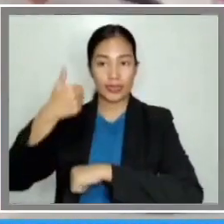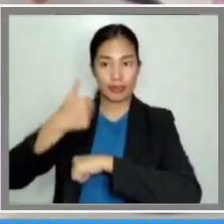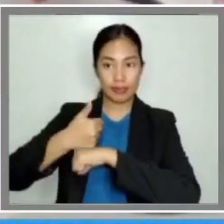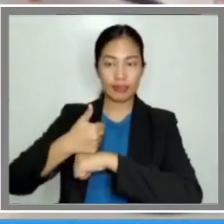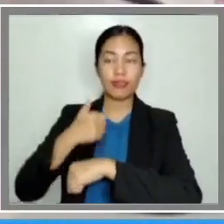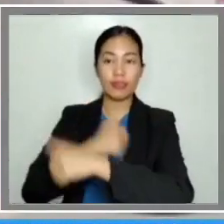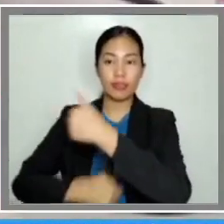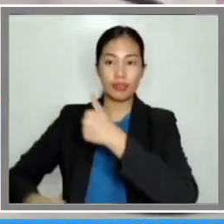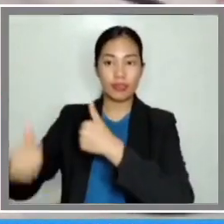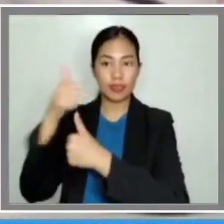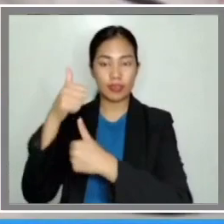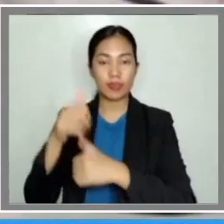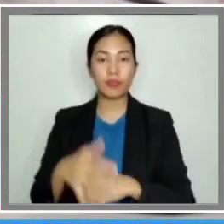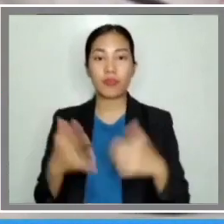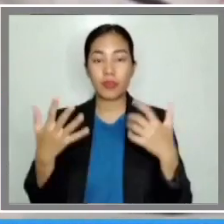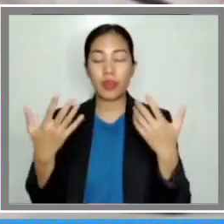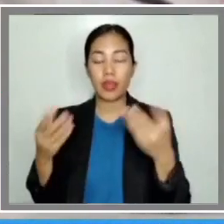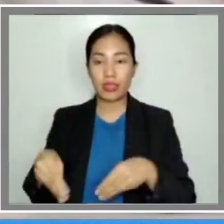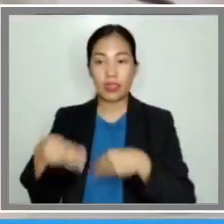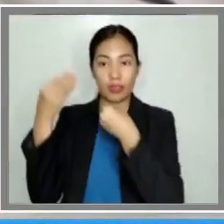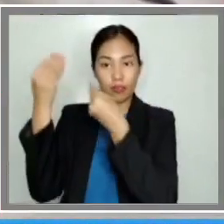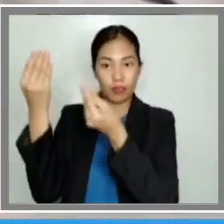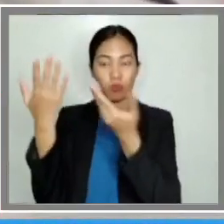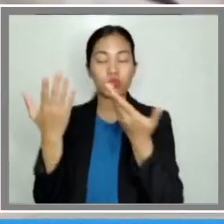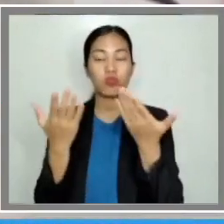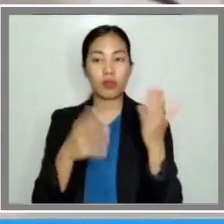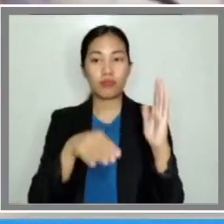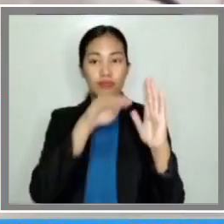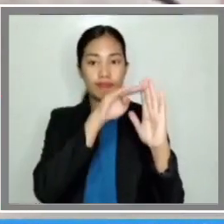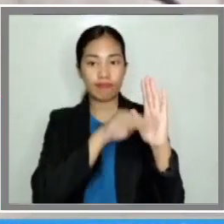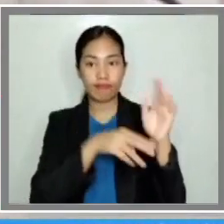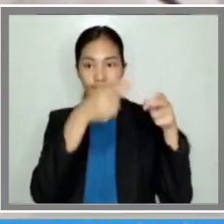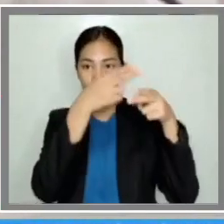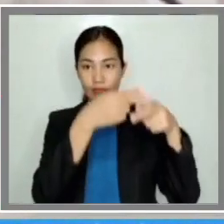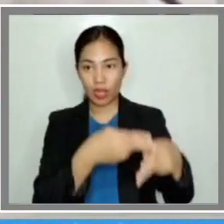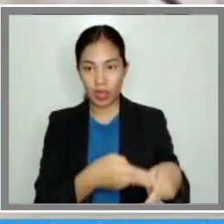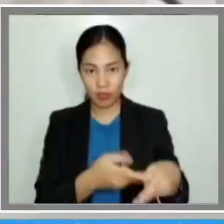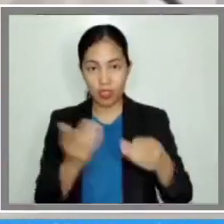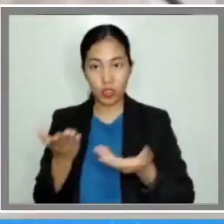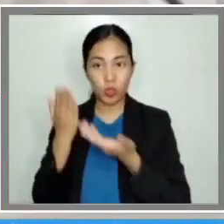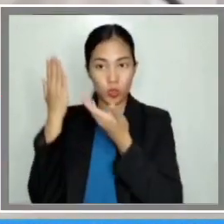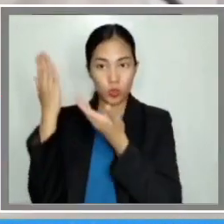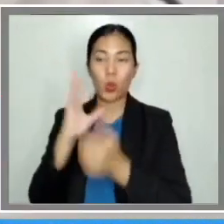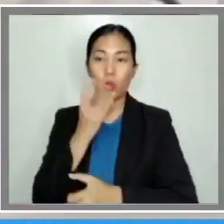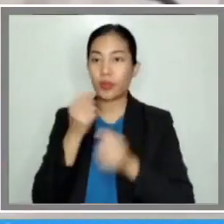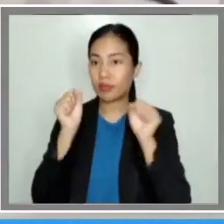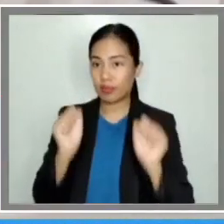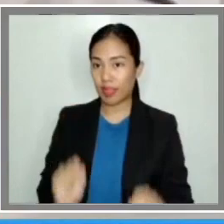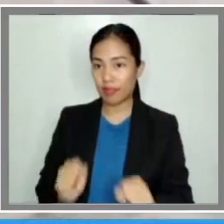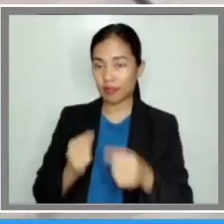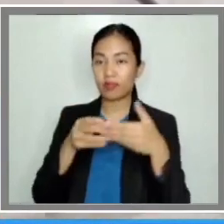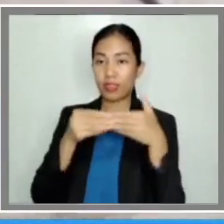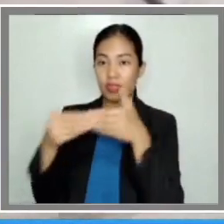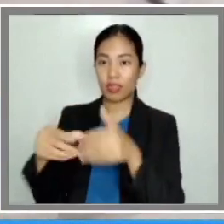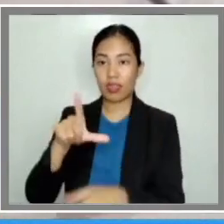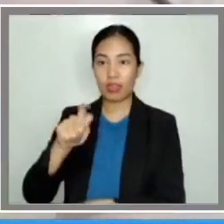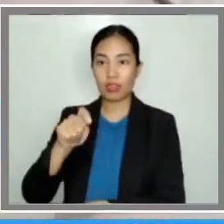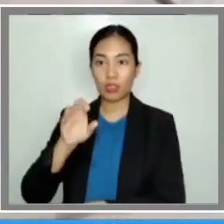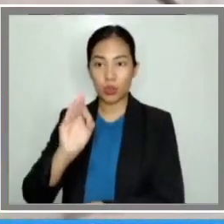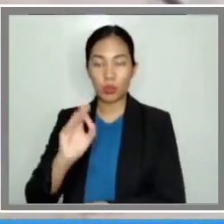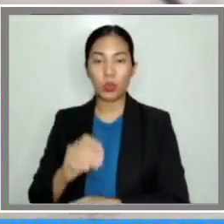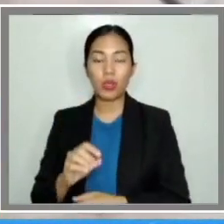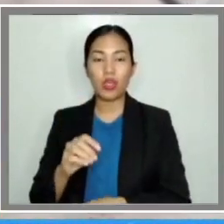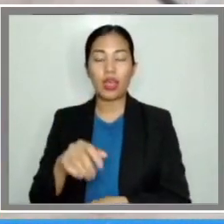sa palasyo na posible humawak sa LTO. Nagharap din kanina si Bautista at si Tugade sa na magiging epektibo ang